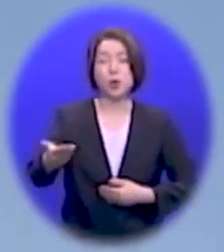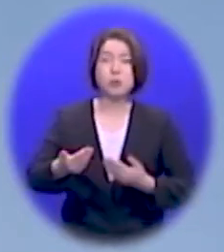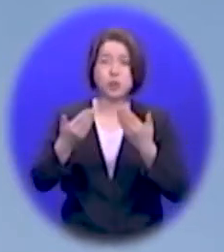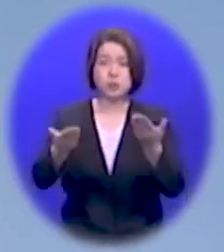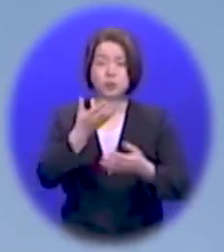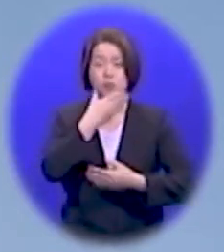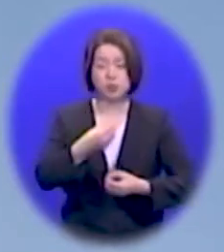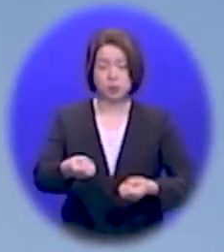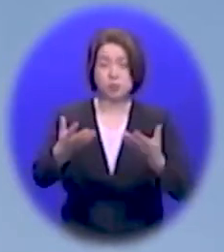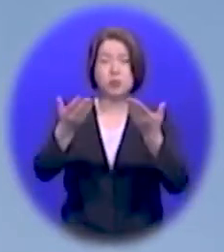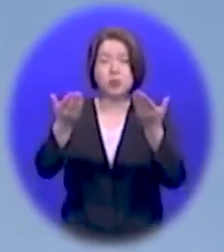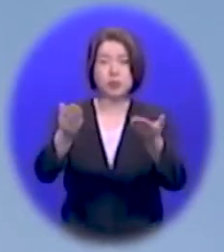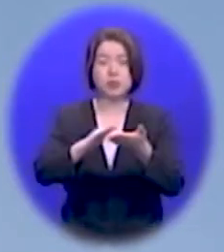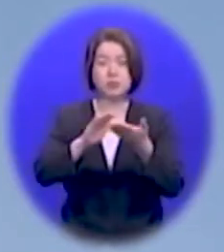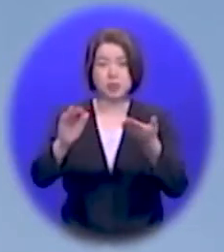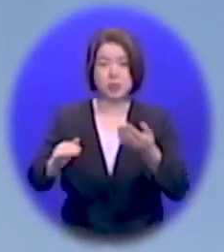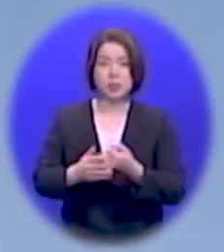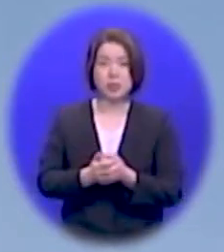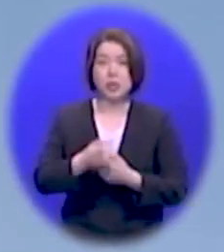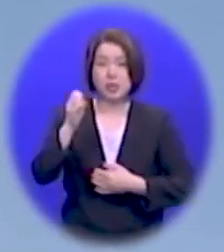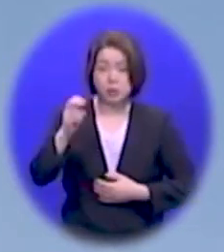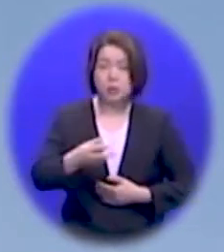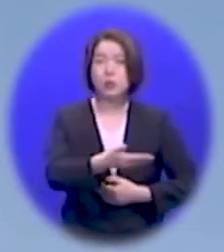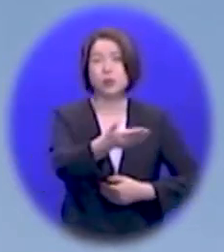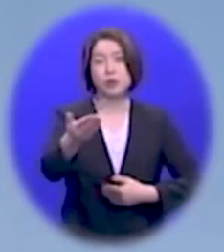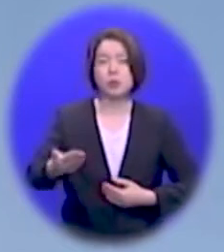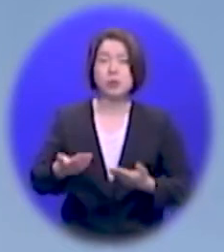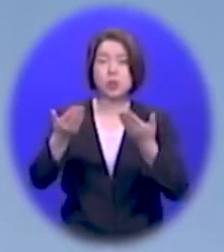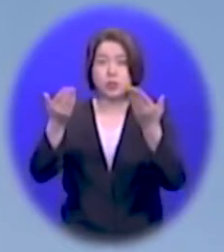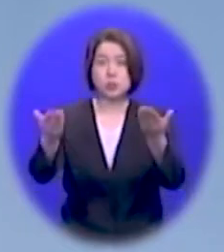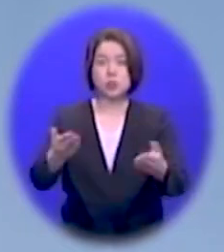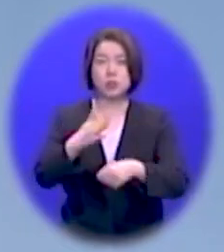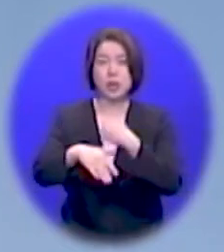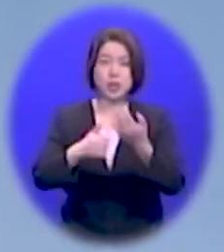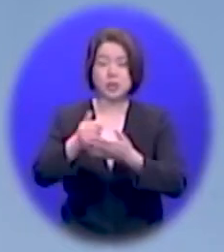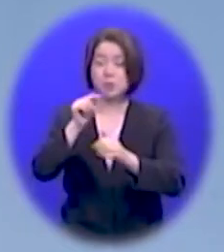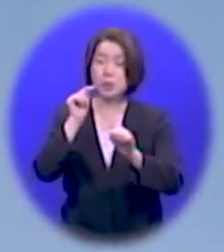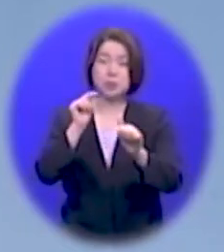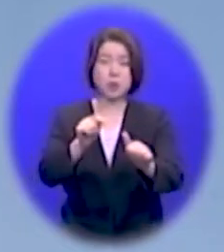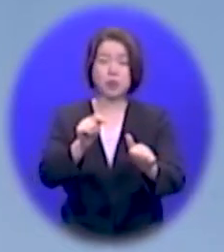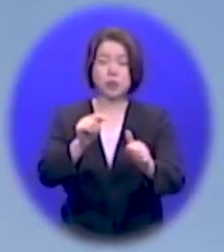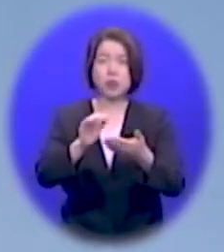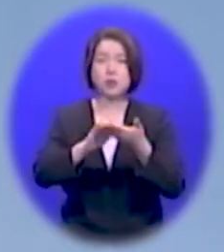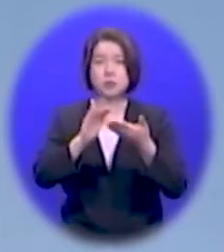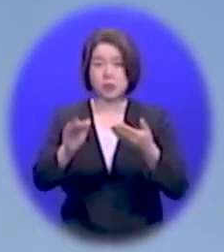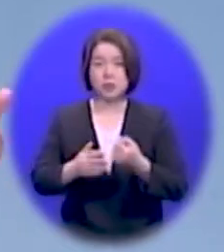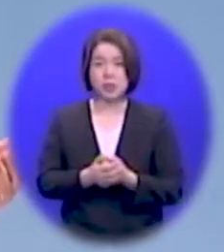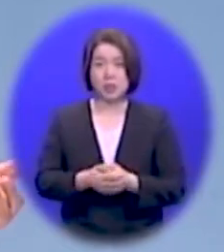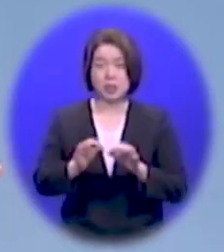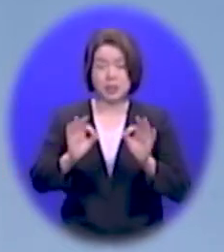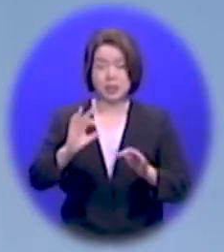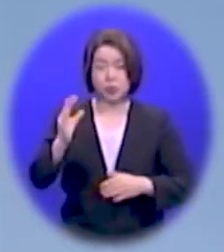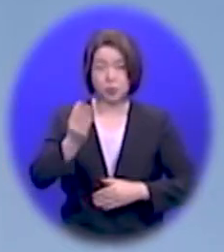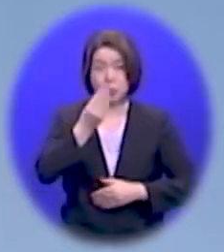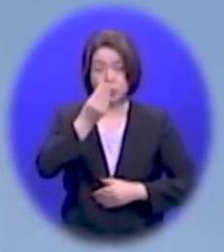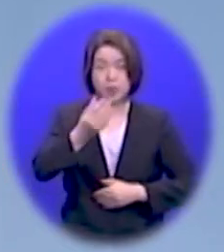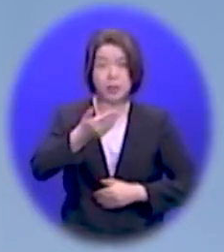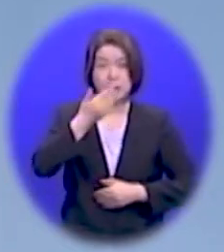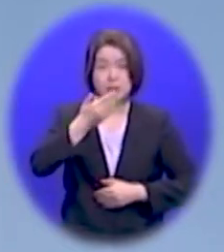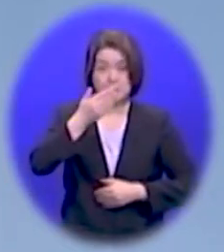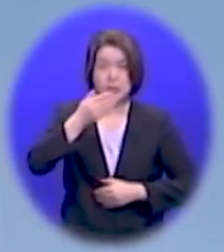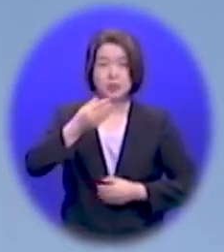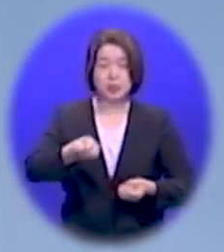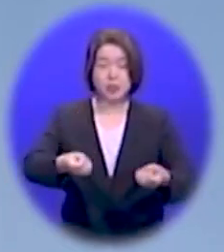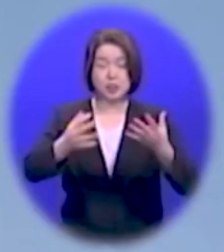축복입니다 그리고 여러분에게 주신 하나님의 명령 이기도 합니다 이제 우리 성찰을 받겠습니다